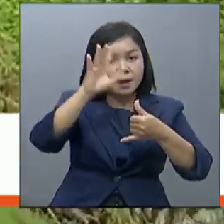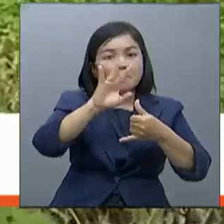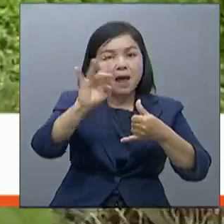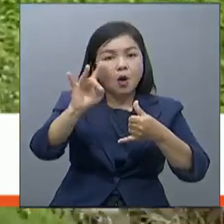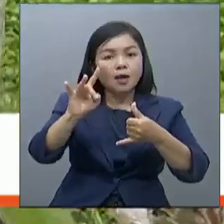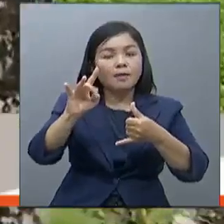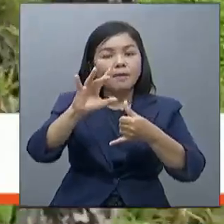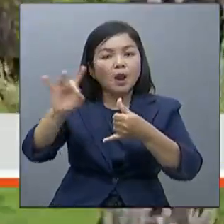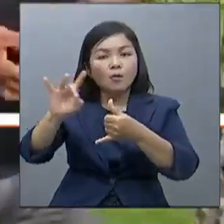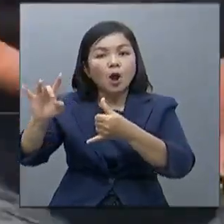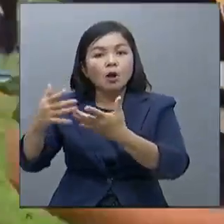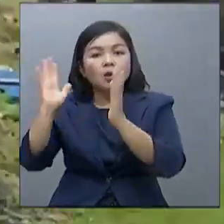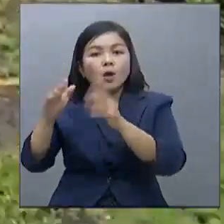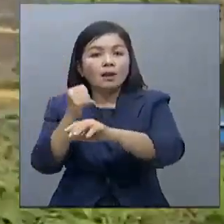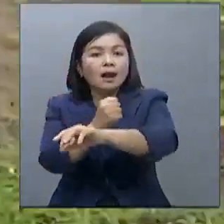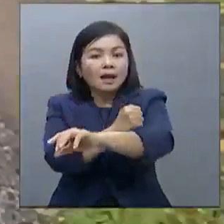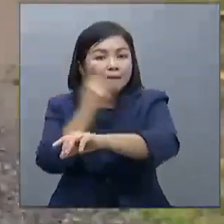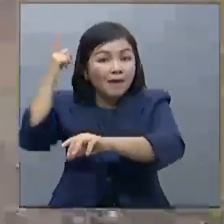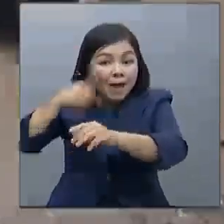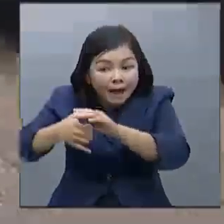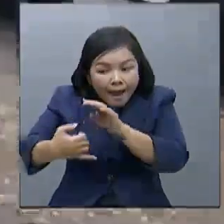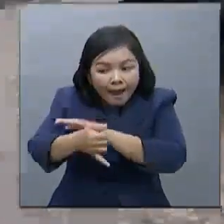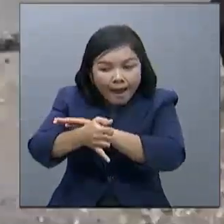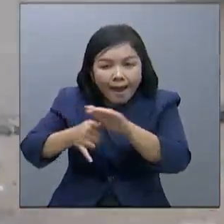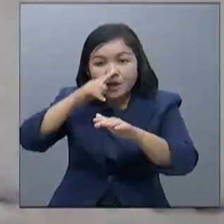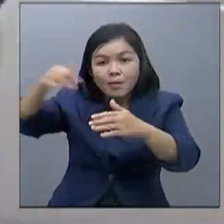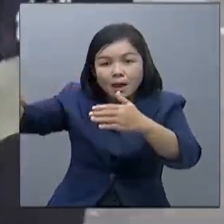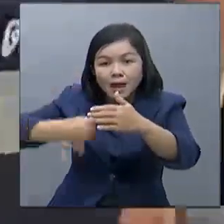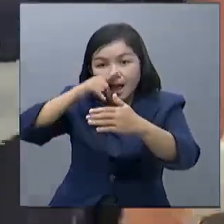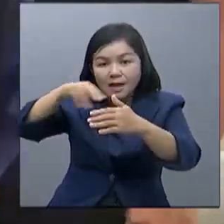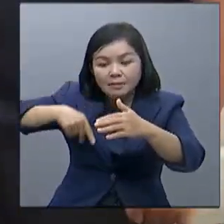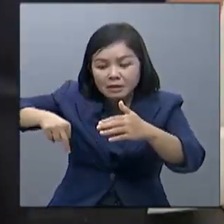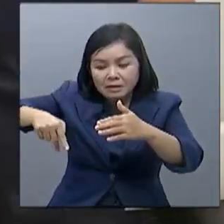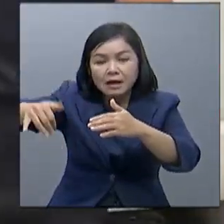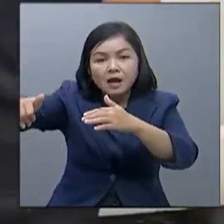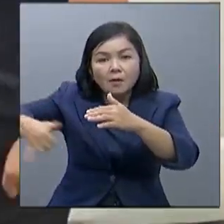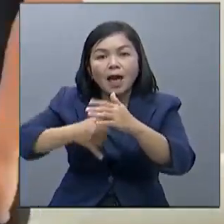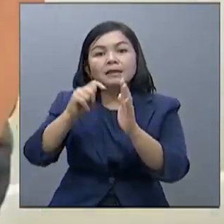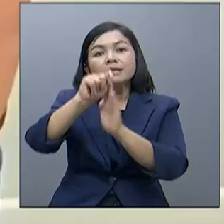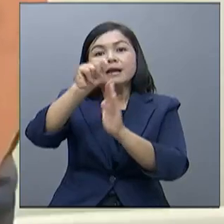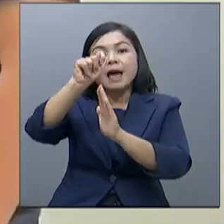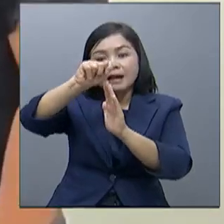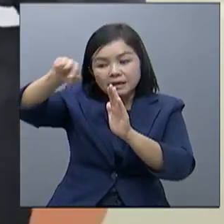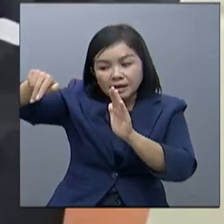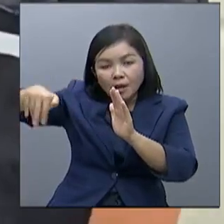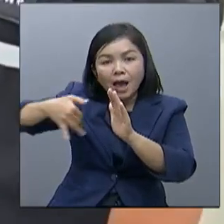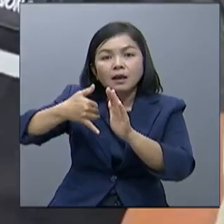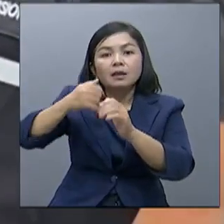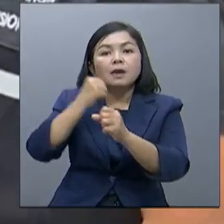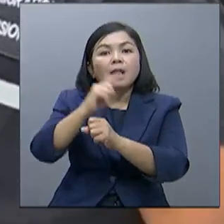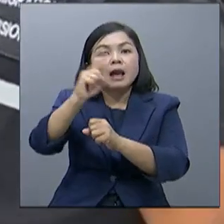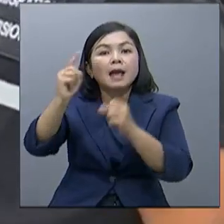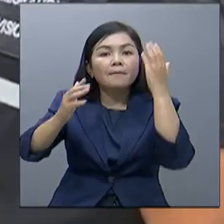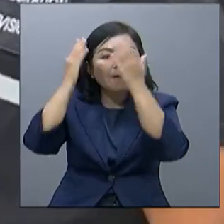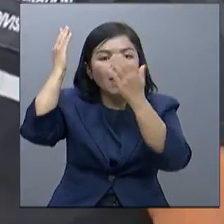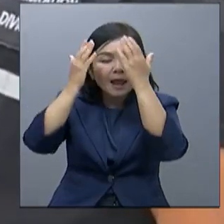ส่วนชาวเมียนมาก็บอกว่าลักลอบเข้ามาในไทยผ่านช่องทางธรรมชาติด้านจังหวัดตากค่ะต้องการจะไปทำงานที่มาเลเ